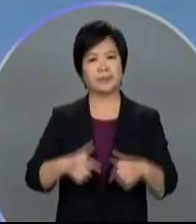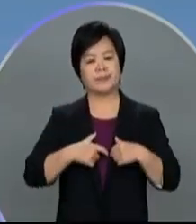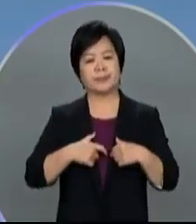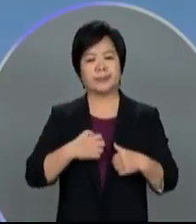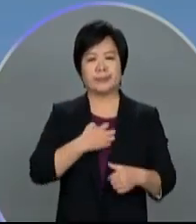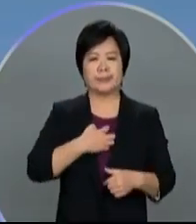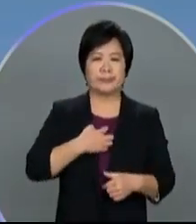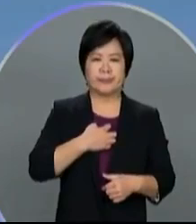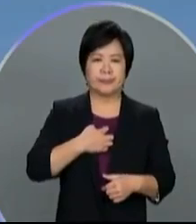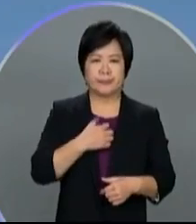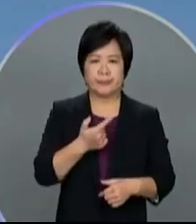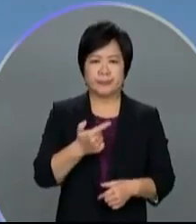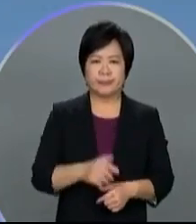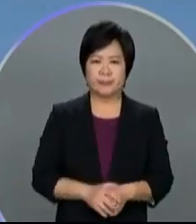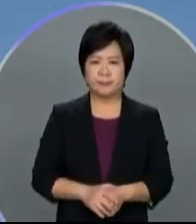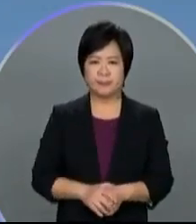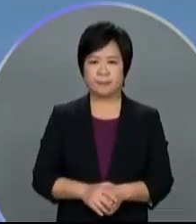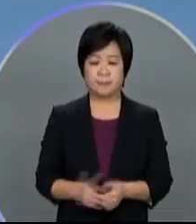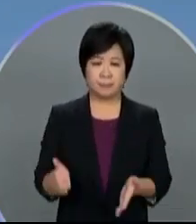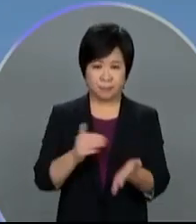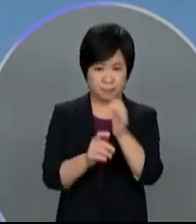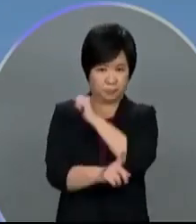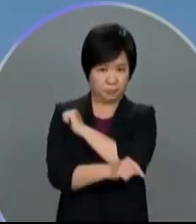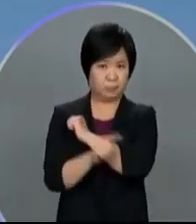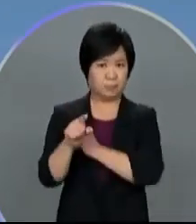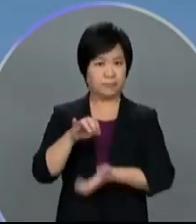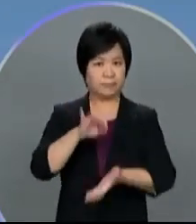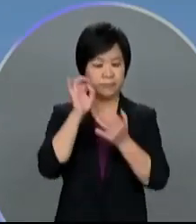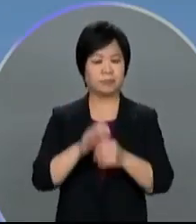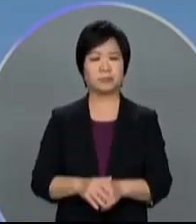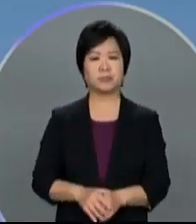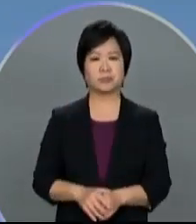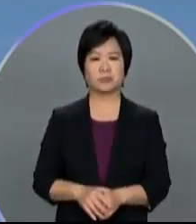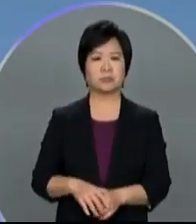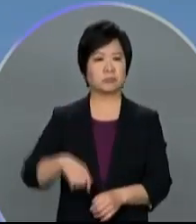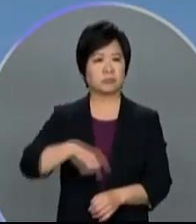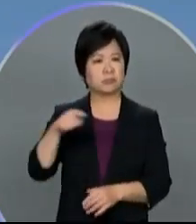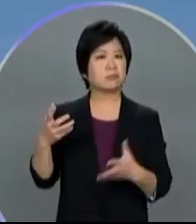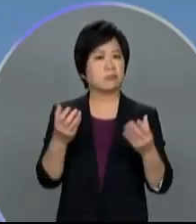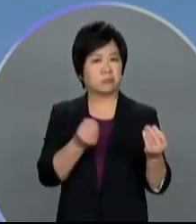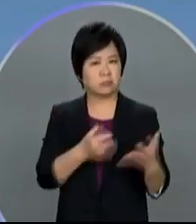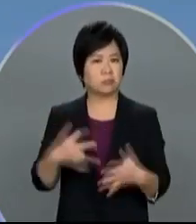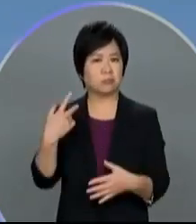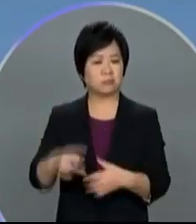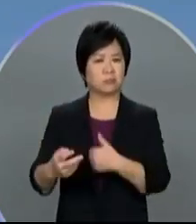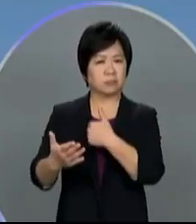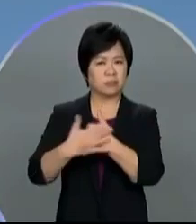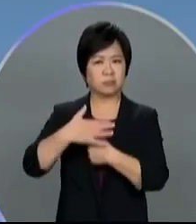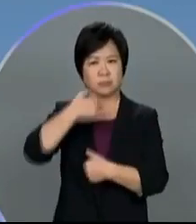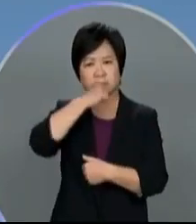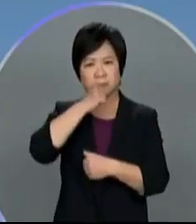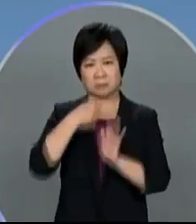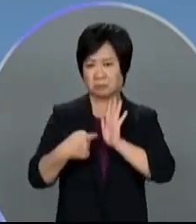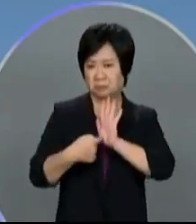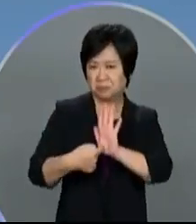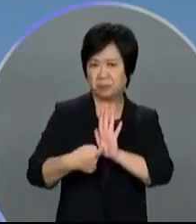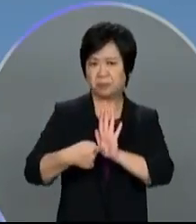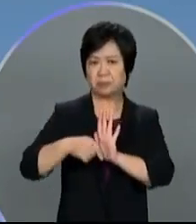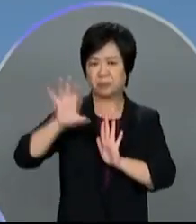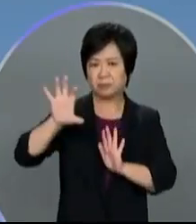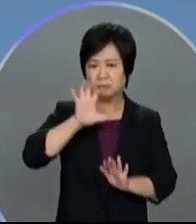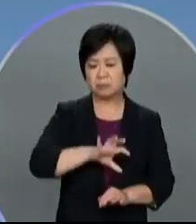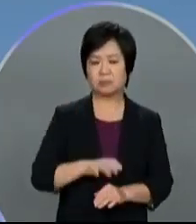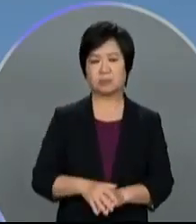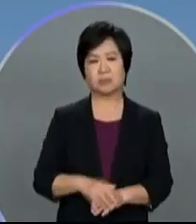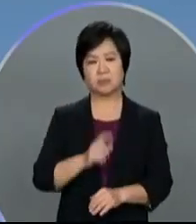了好几下，尤其是结尾，他说我们没有办法再为你们示范一次，语重